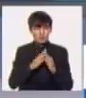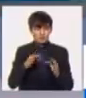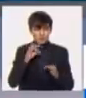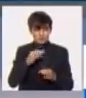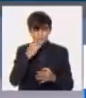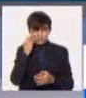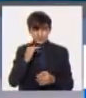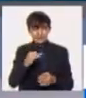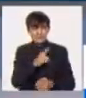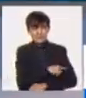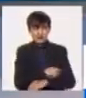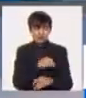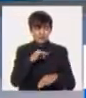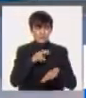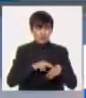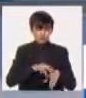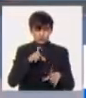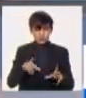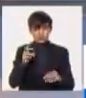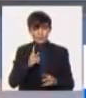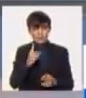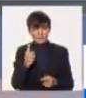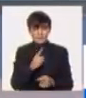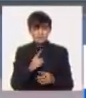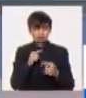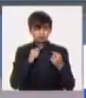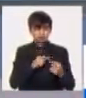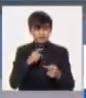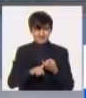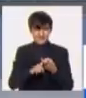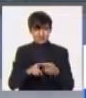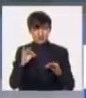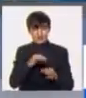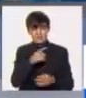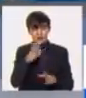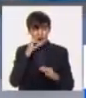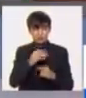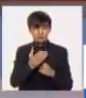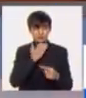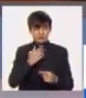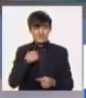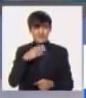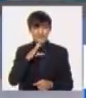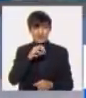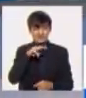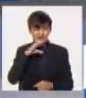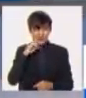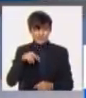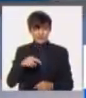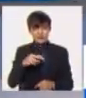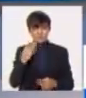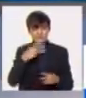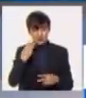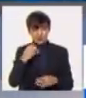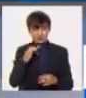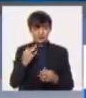медсестры, полицейские и те, кто трудится на передовой, вы можете присылать на наш WhatsApp видео и рассказать о себе,